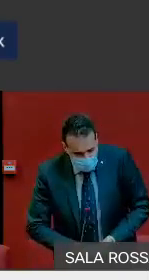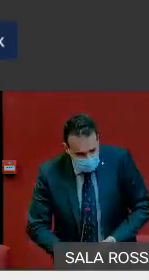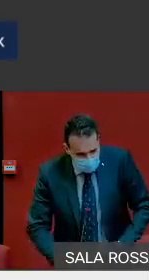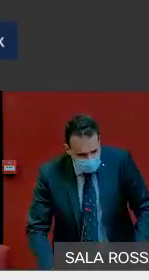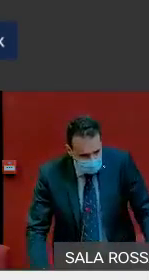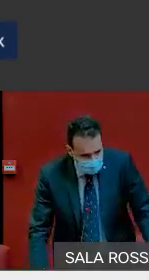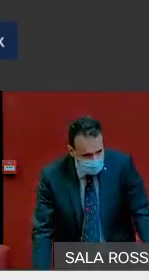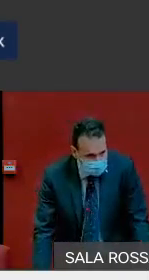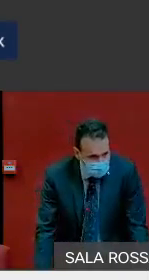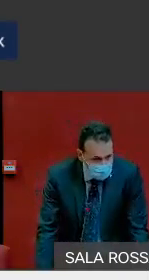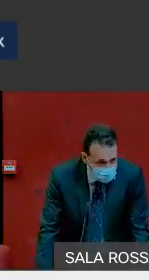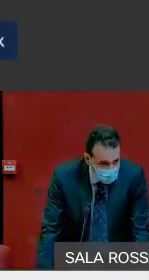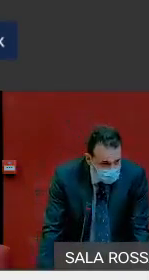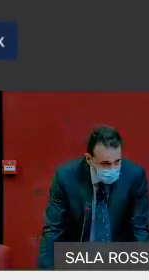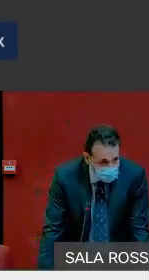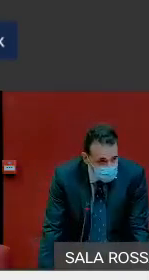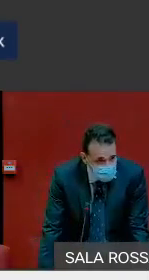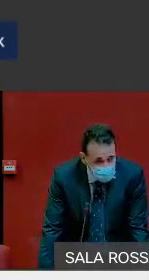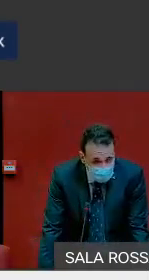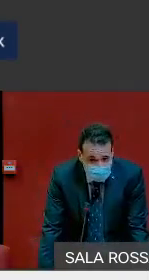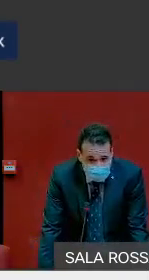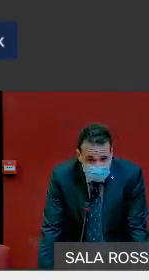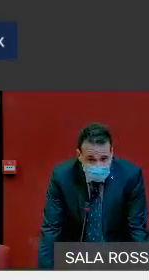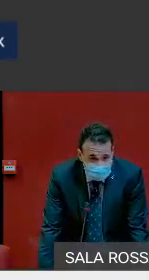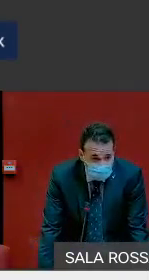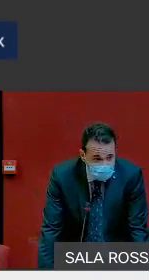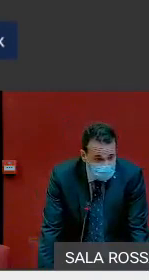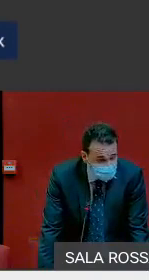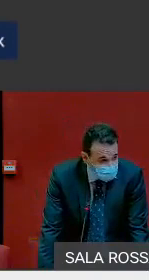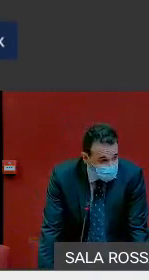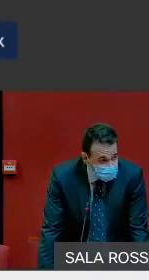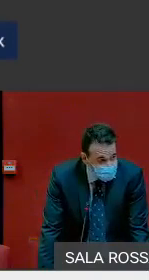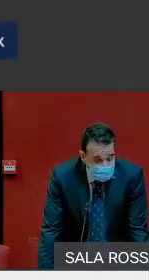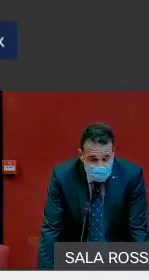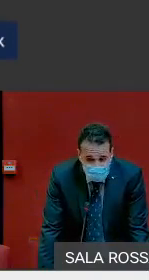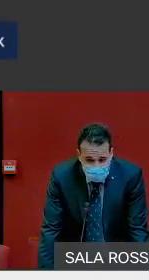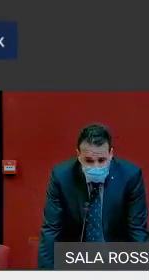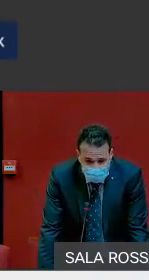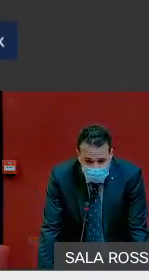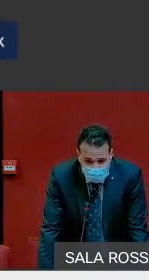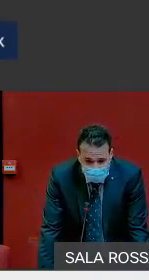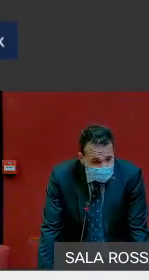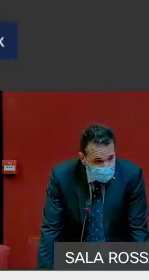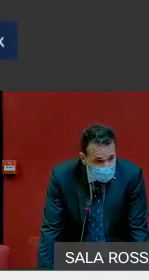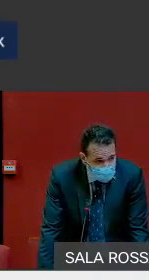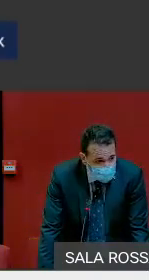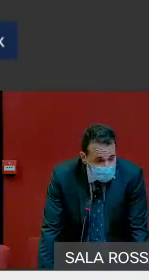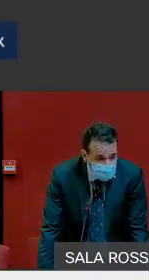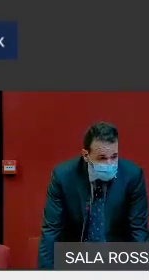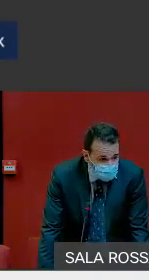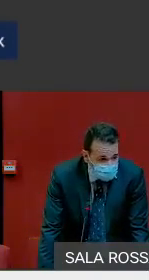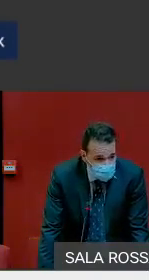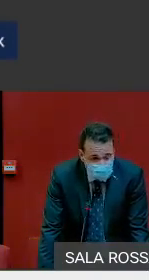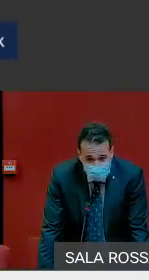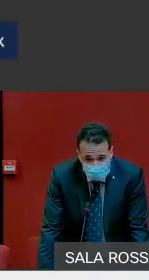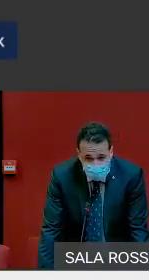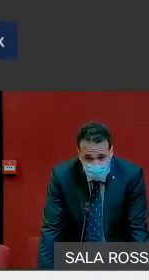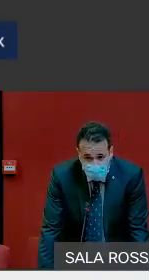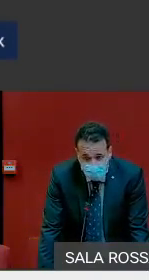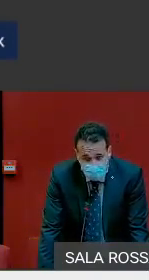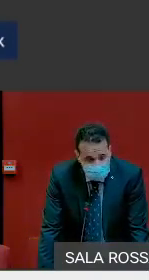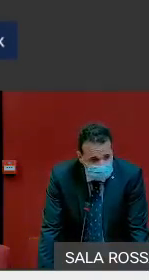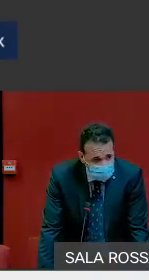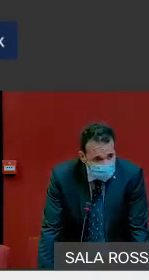campionati di pesca non vogliamo poi ridurci e perdere anche altre queste altre cose per noi la pesca comunque sia sportiva che non